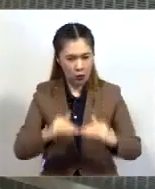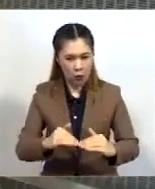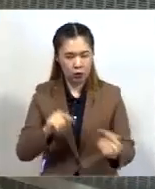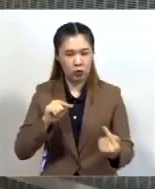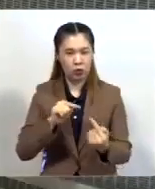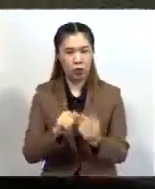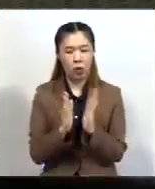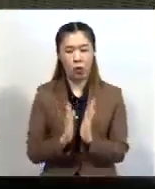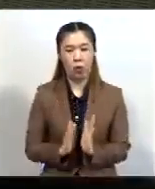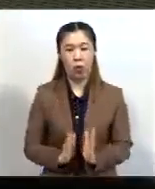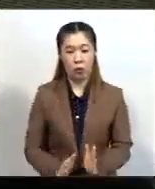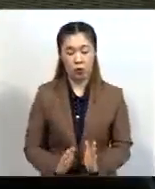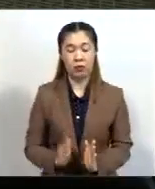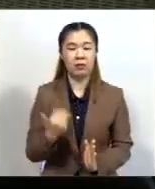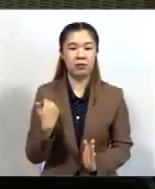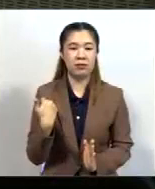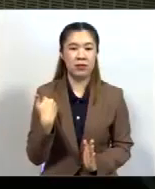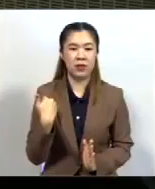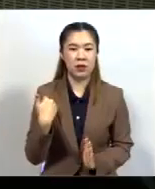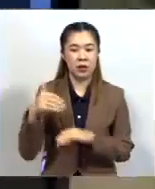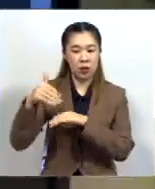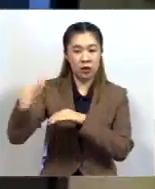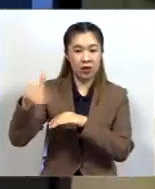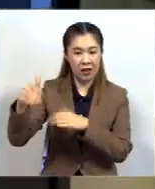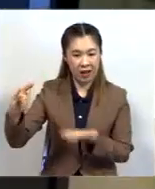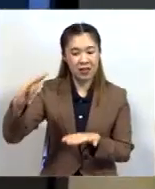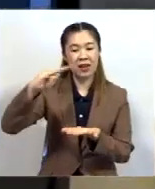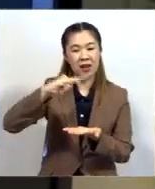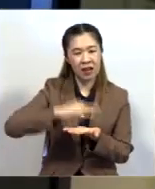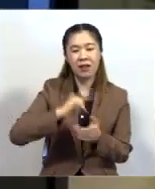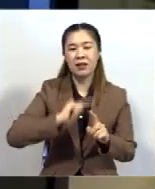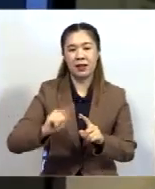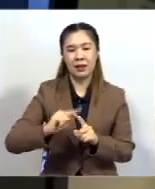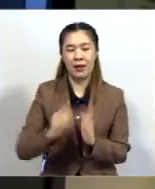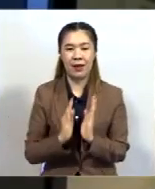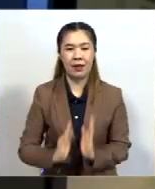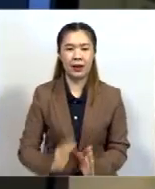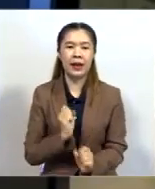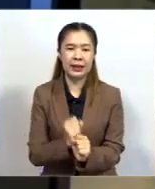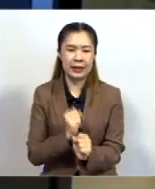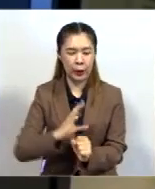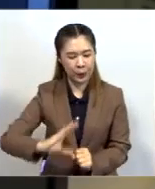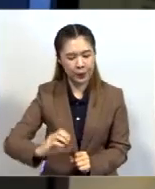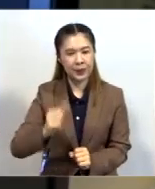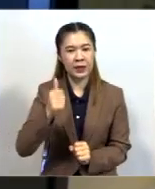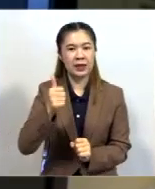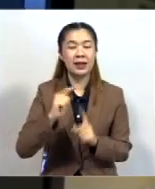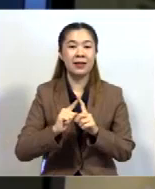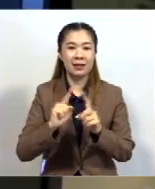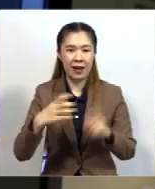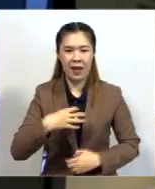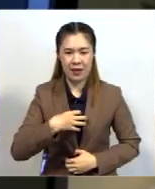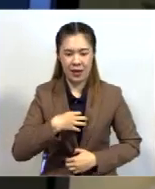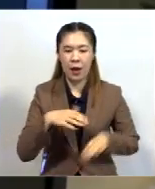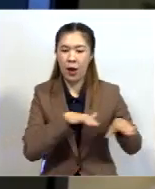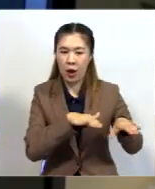คนที่เคลื่อนย้ายไปมาโดยเฉพาะจากประเทศต้นทางซึ่งขณะนี้ไทยถือว่าทำได้ดีแล้วแต่อยากให้มีการเตรียม